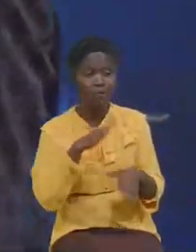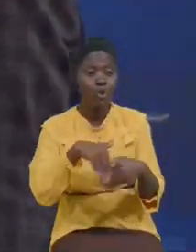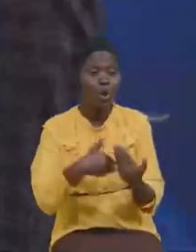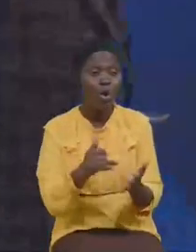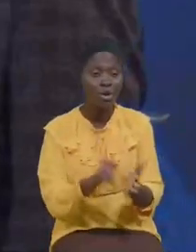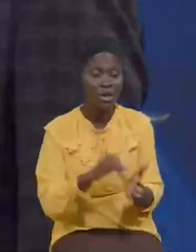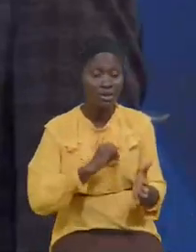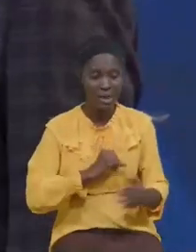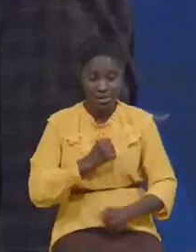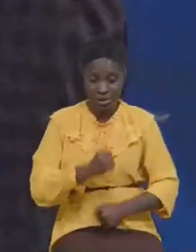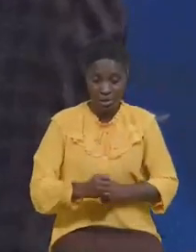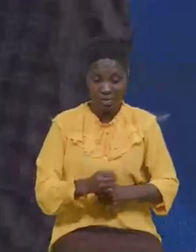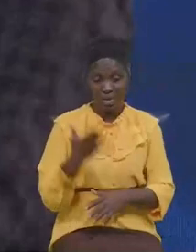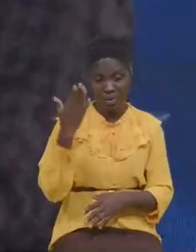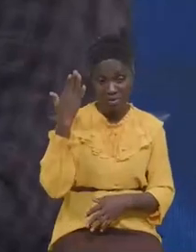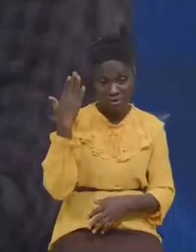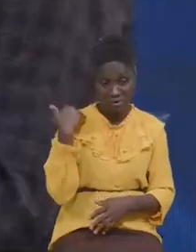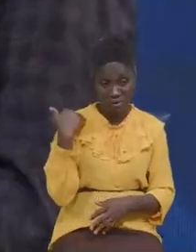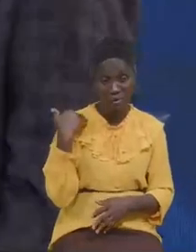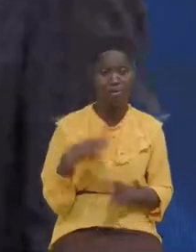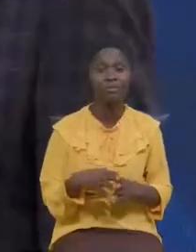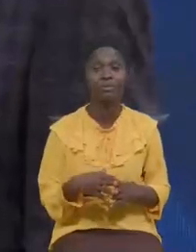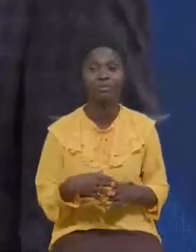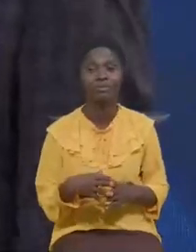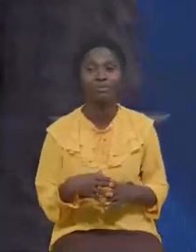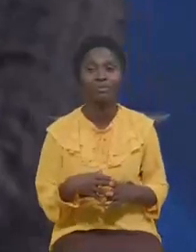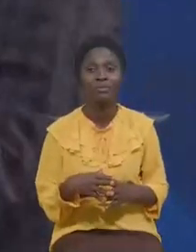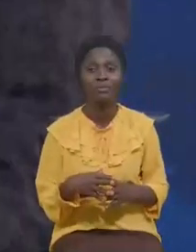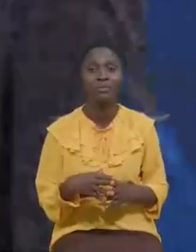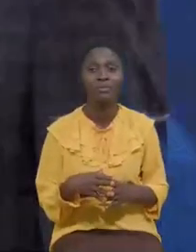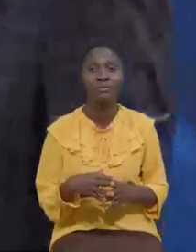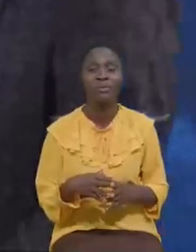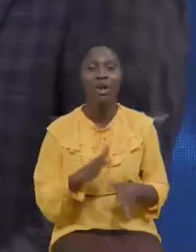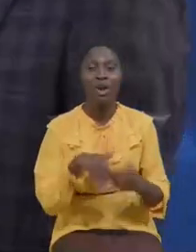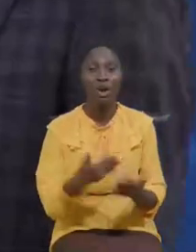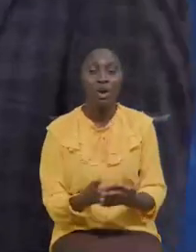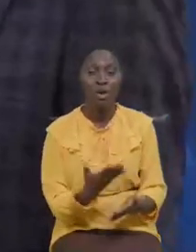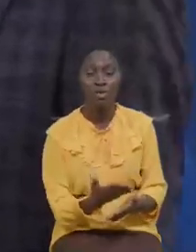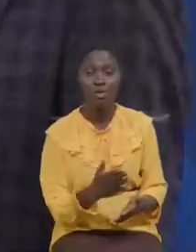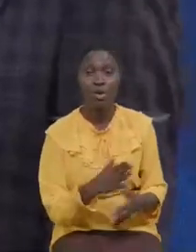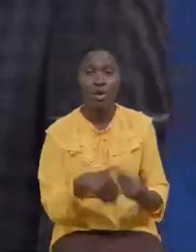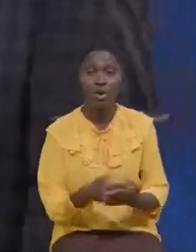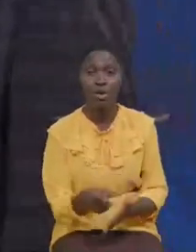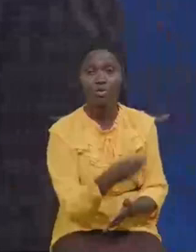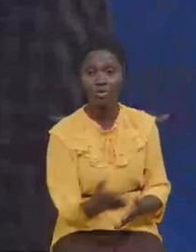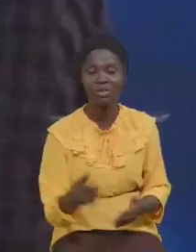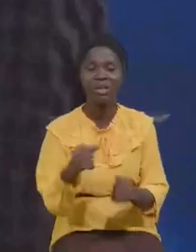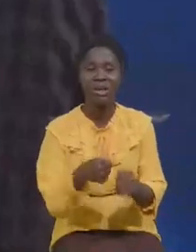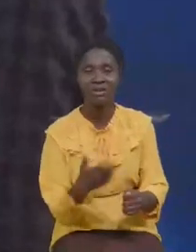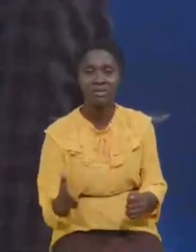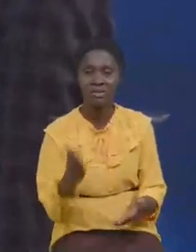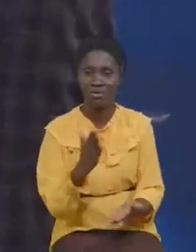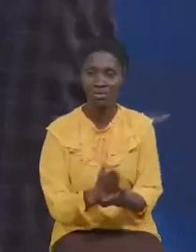toutes les choses dont je souffrais le matin, fatigué, me lever, des douleurs